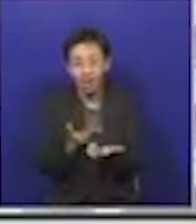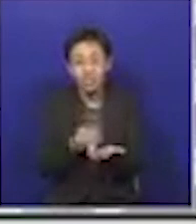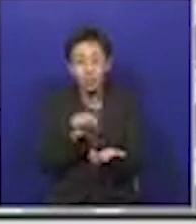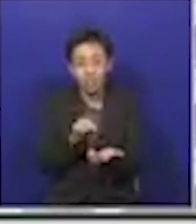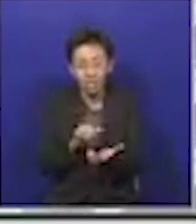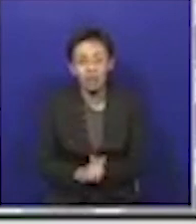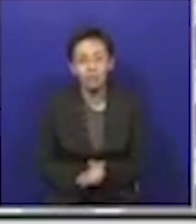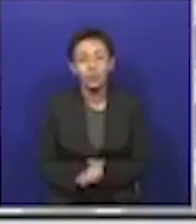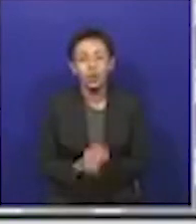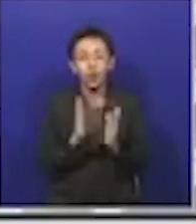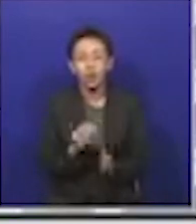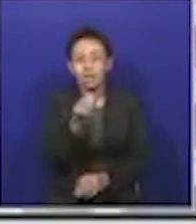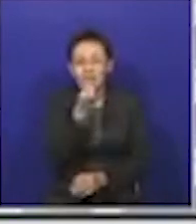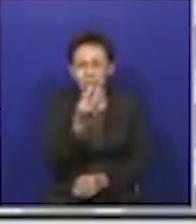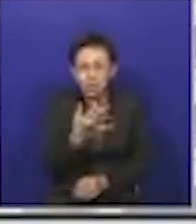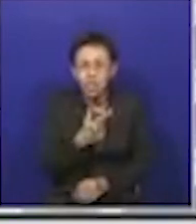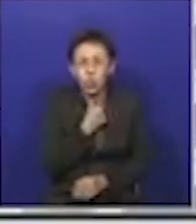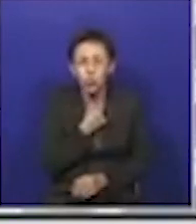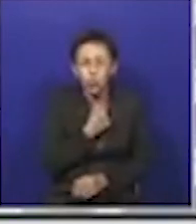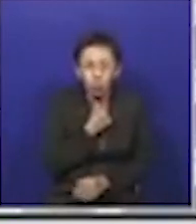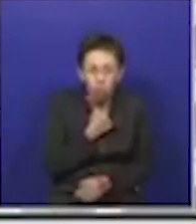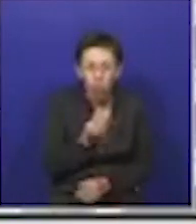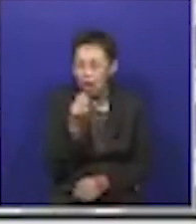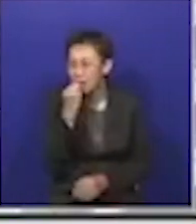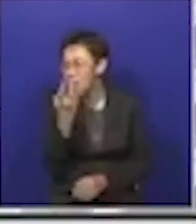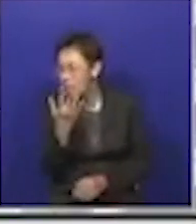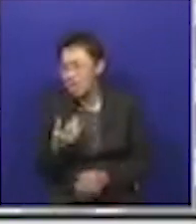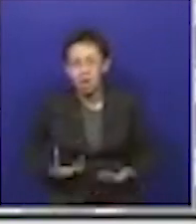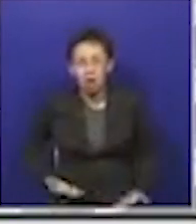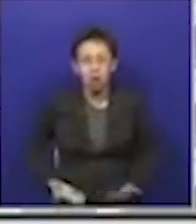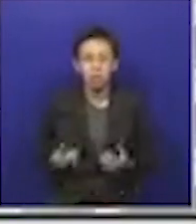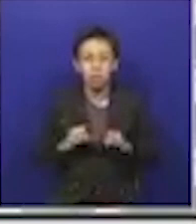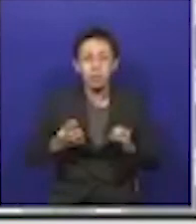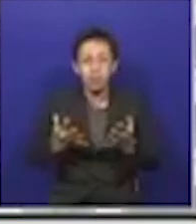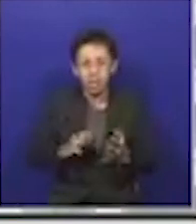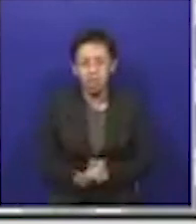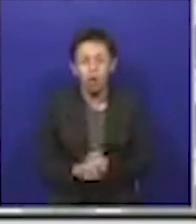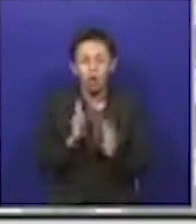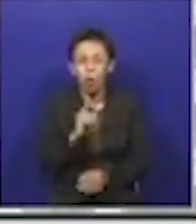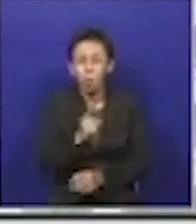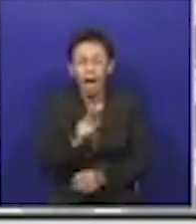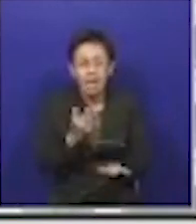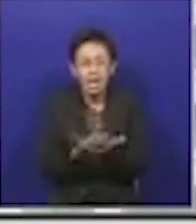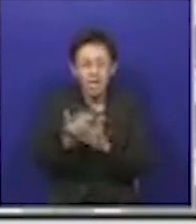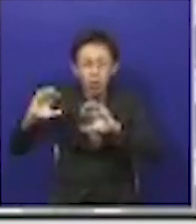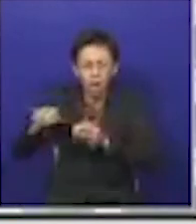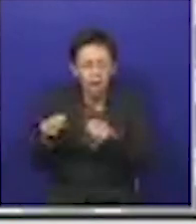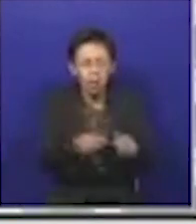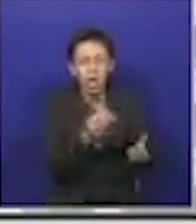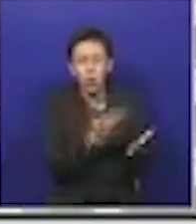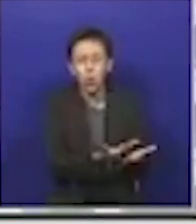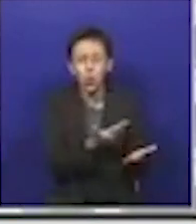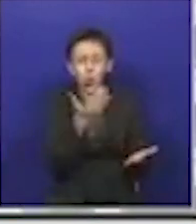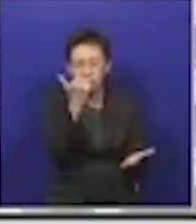วันนี้คนหิวโหยกันทั้งประเทศฮะตอนนั้นคนก็ด่าว่าเอาเงินรัฐมาให้เจ้าสัวได้ไงฮ